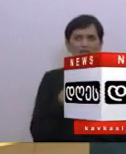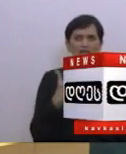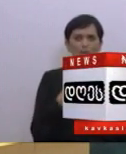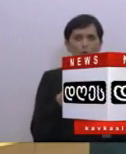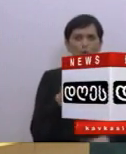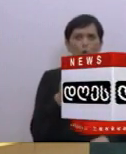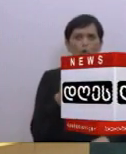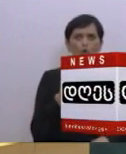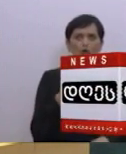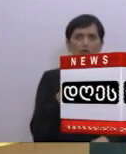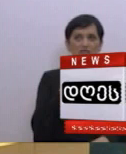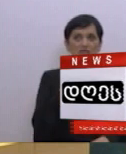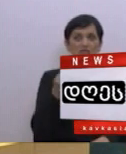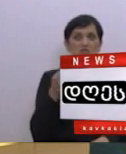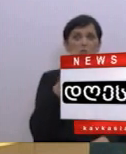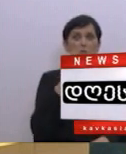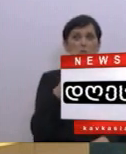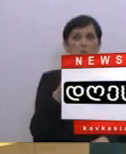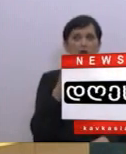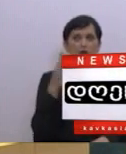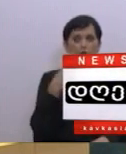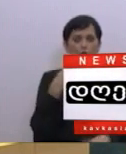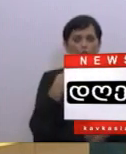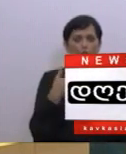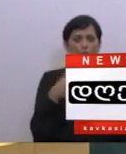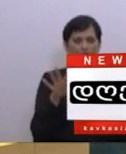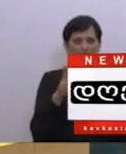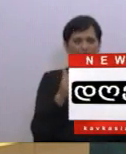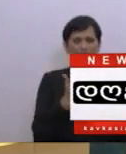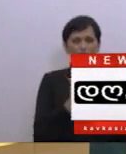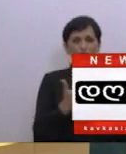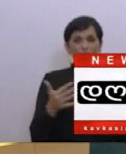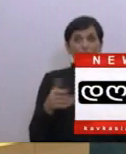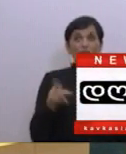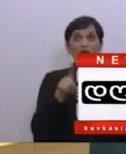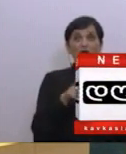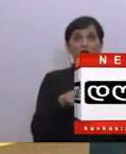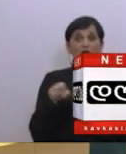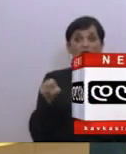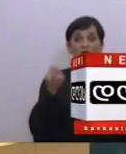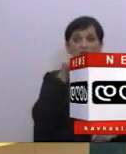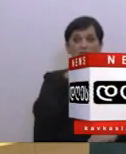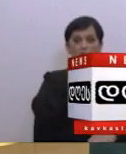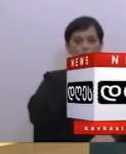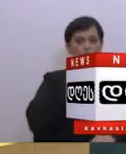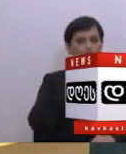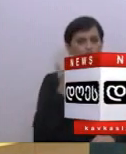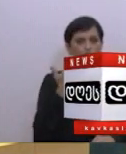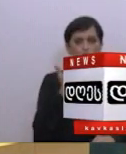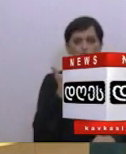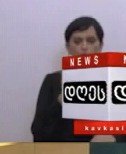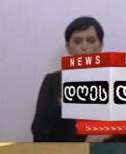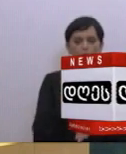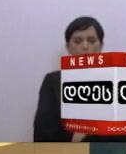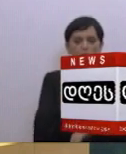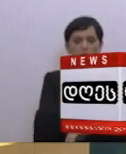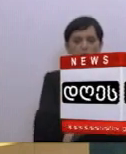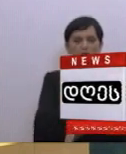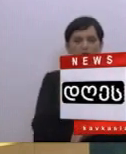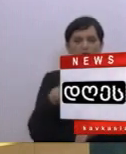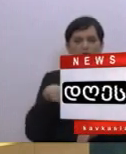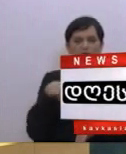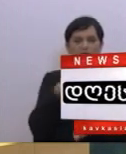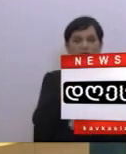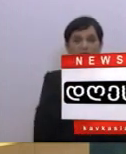tahubdurasi, adamiani, belgia și ormucemeti, adamiani, da, șemdek, arsa, dar gamul, penebiat, politicul partieps,